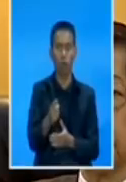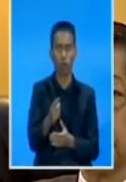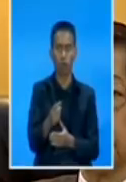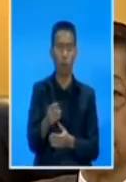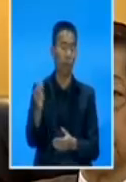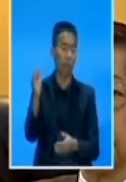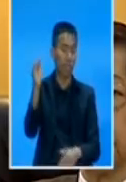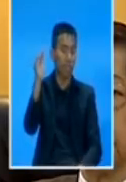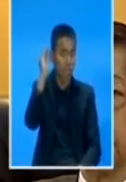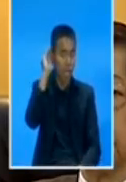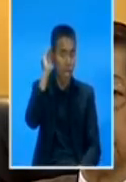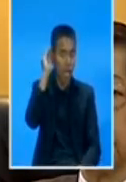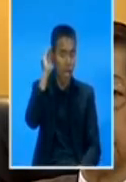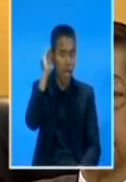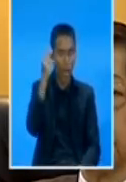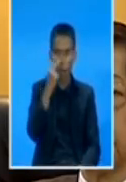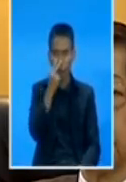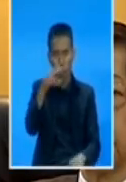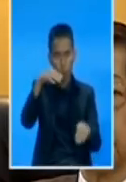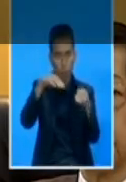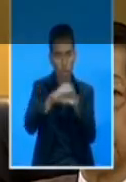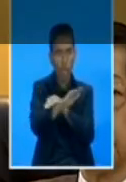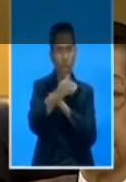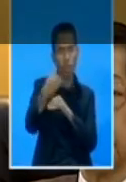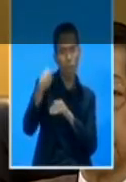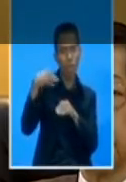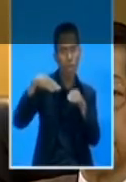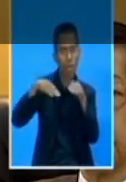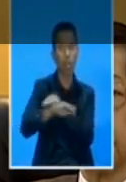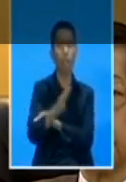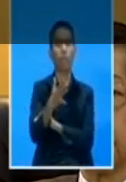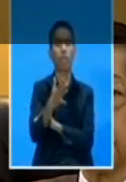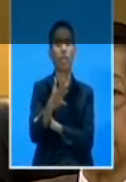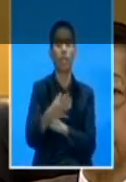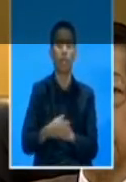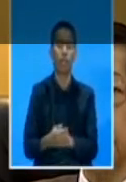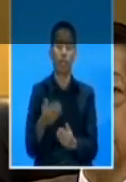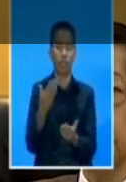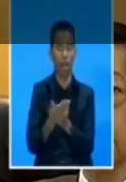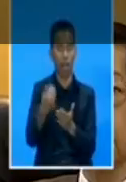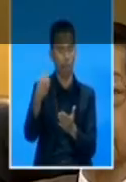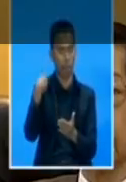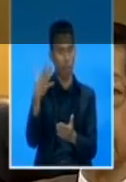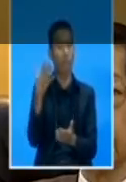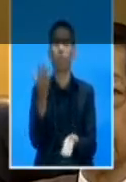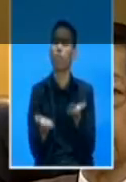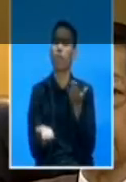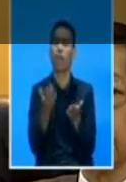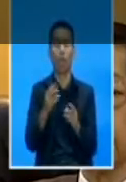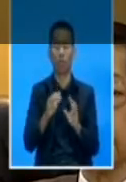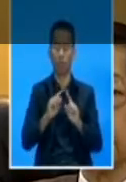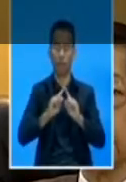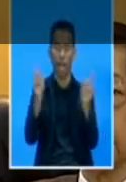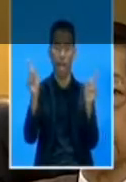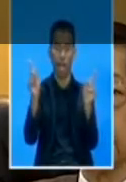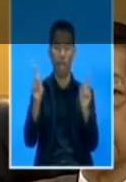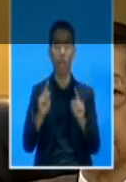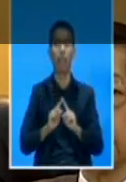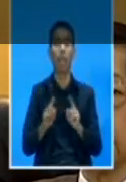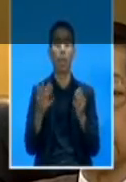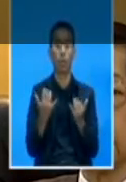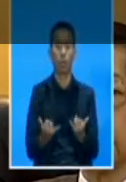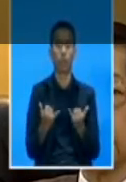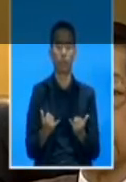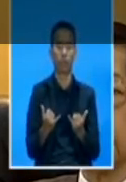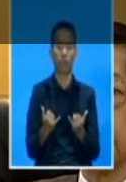ชื่อว่าเขาจะหนีหรือไม่หนีไม่ใช่ไปอยู่ที่ว่าเขามีเงินหรือไม่มีแต่ขณะนี้เนี่ย